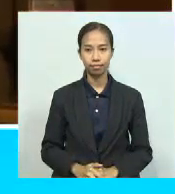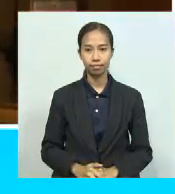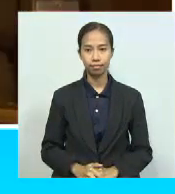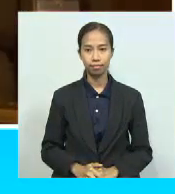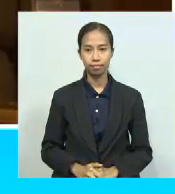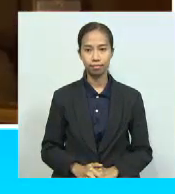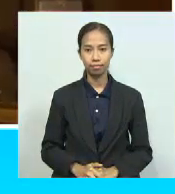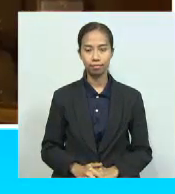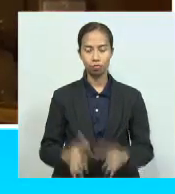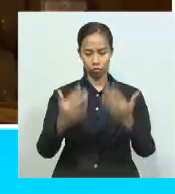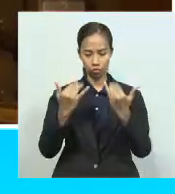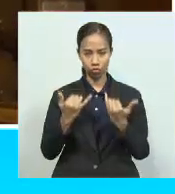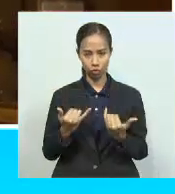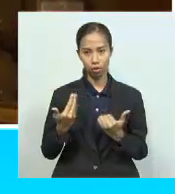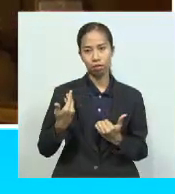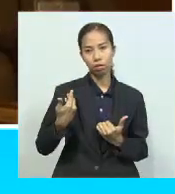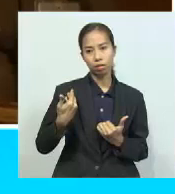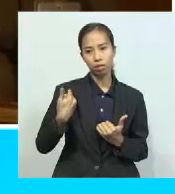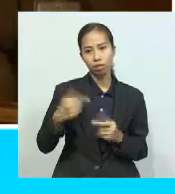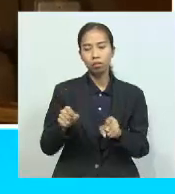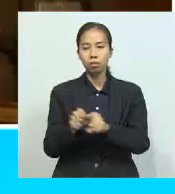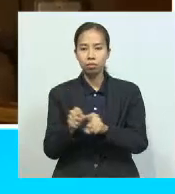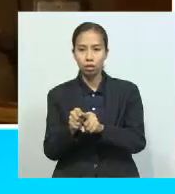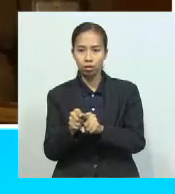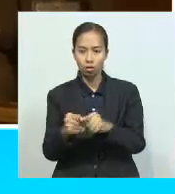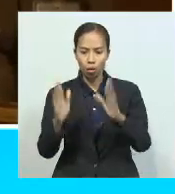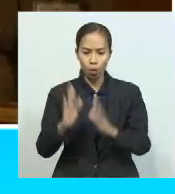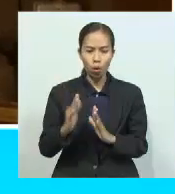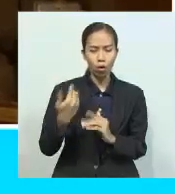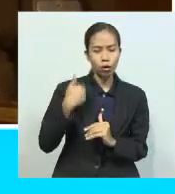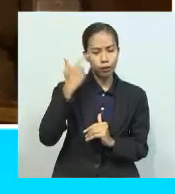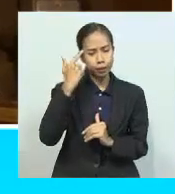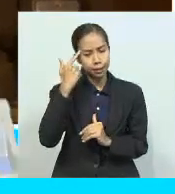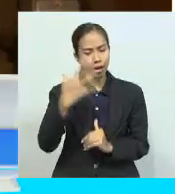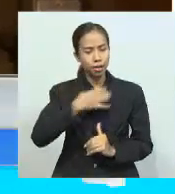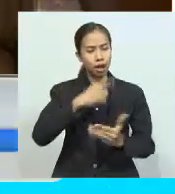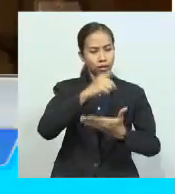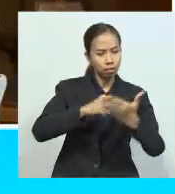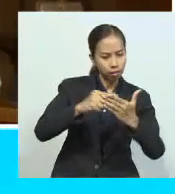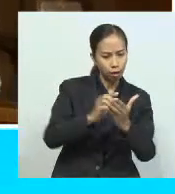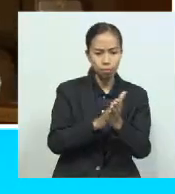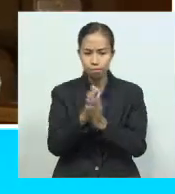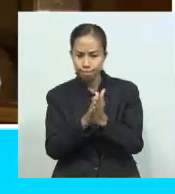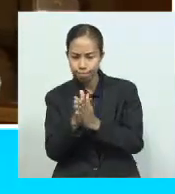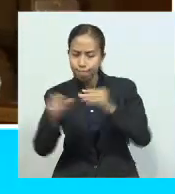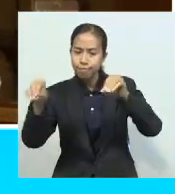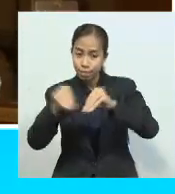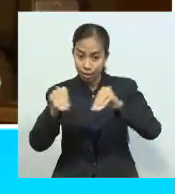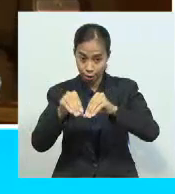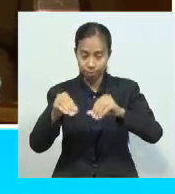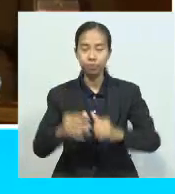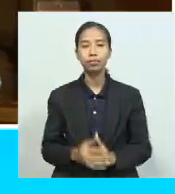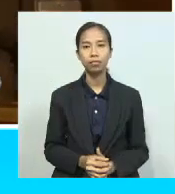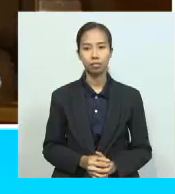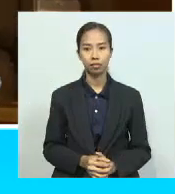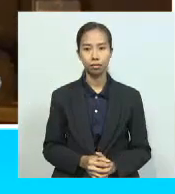ในห่วงที่บ้านเมืองนะครับกำลังอยู่ในห่วงหัวเลี้ยวหัวต่อมีการเปลี่ยนแปลงนะครับจะมีการเลือกตั้ง